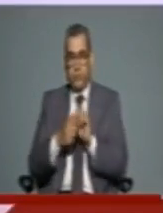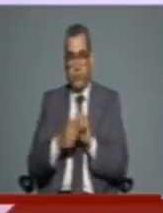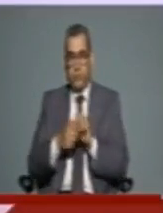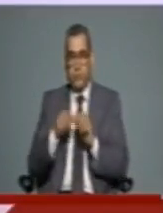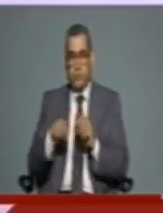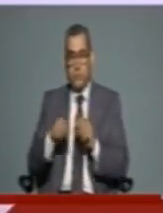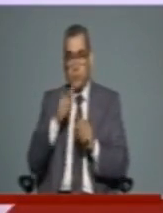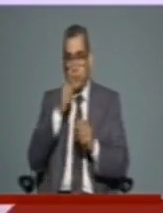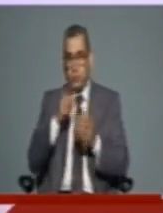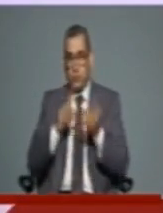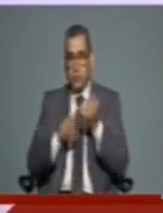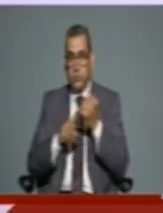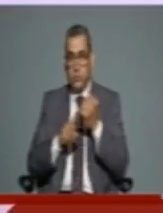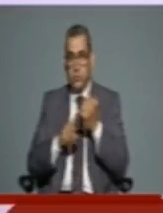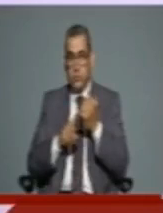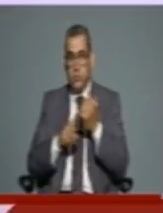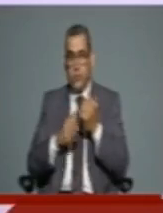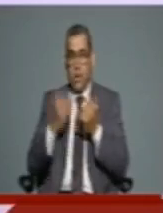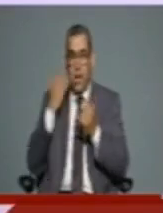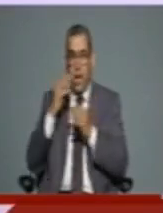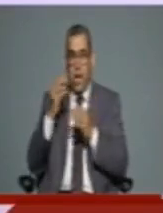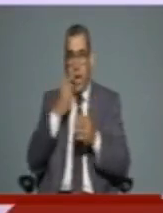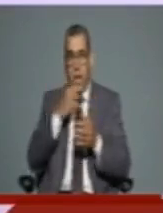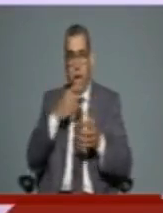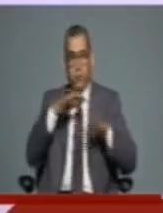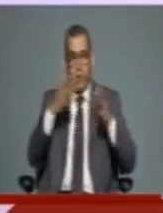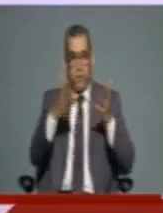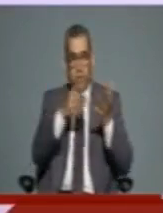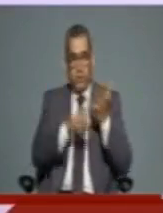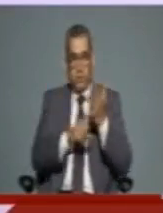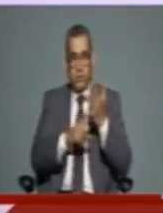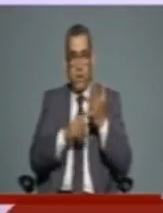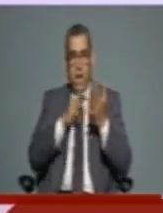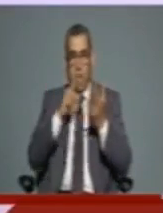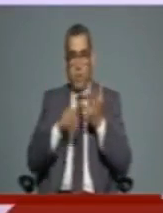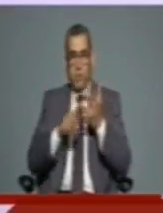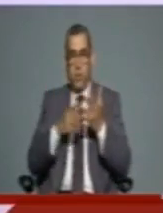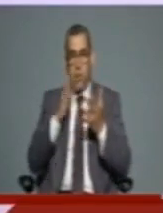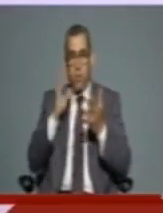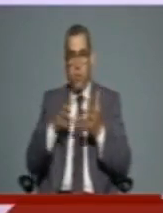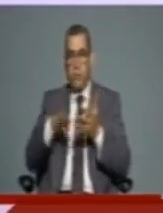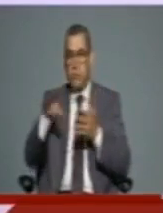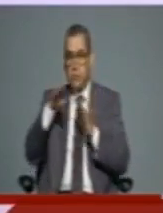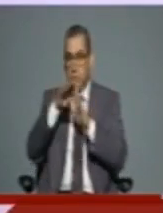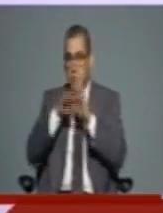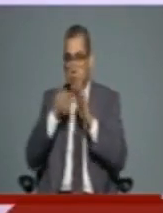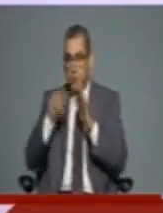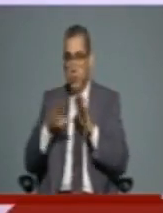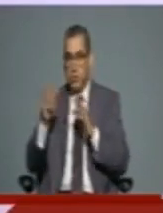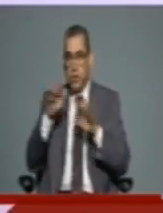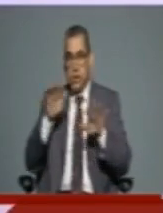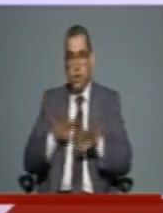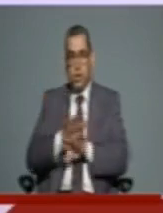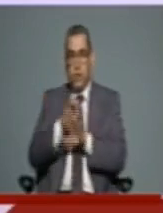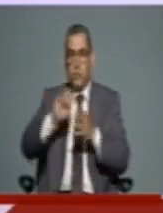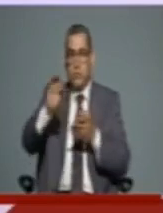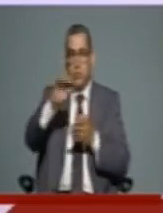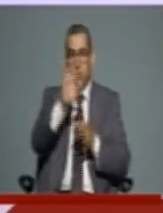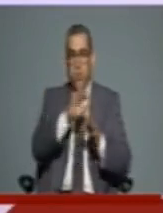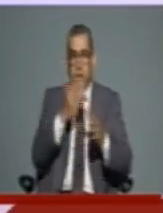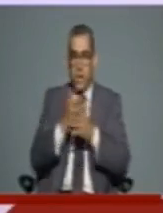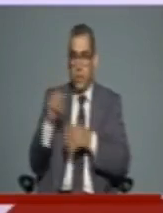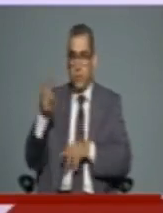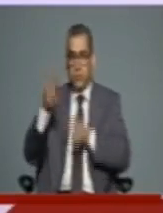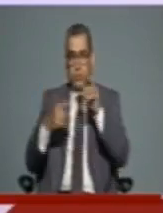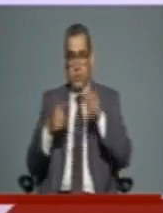عن توفير وإتاحة السلع، اتكلمنا عن كيفية تنظيم شبكة التوزيع حتى يمكن للمواطن بسهولة أن